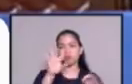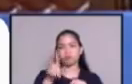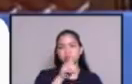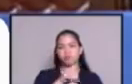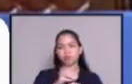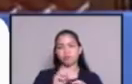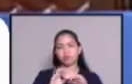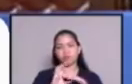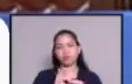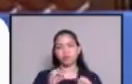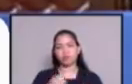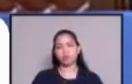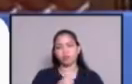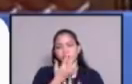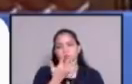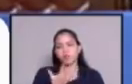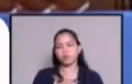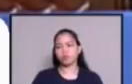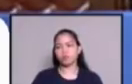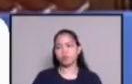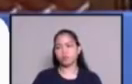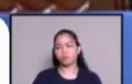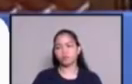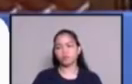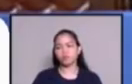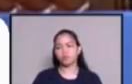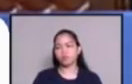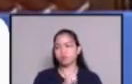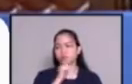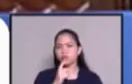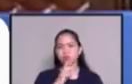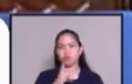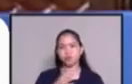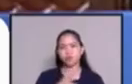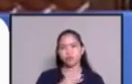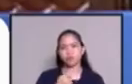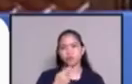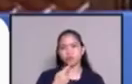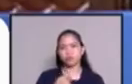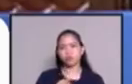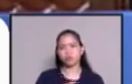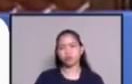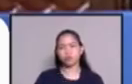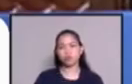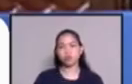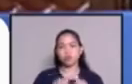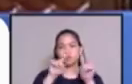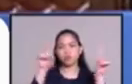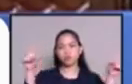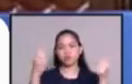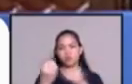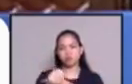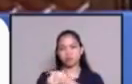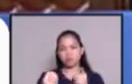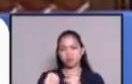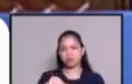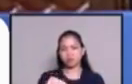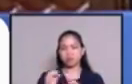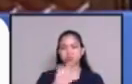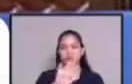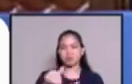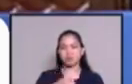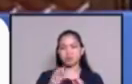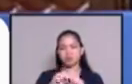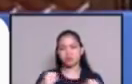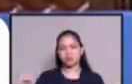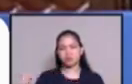of expression. Hindi ko rin siya nasabi sa inyo yan. But you criticize every